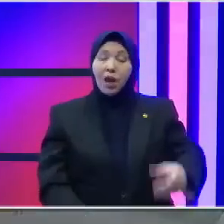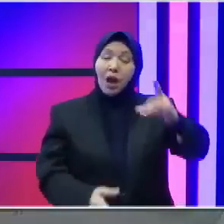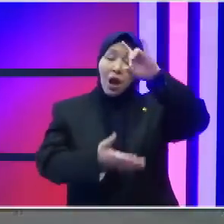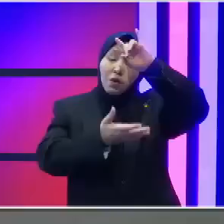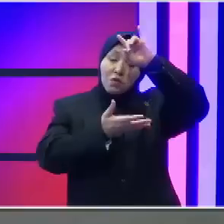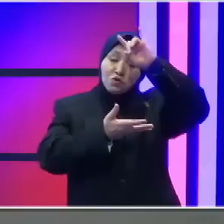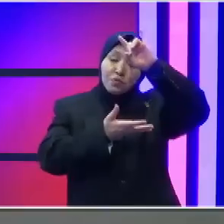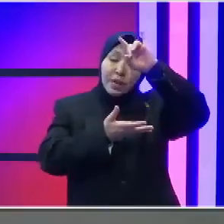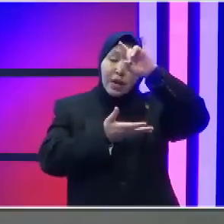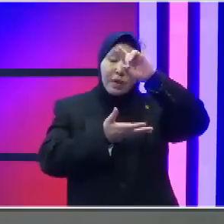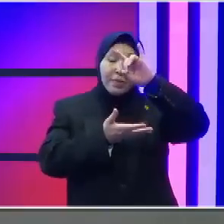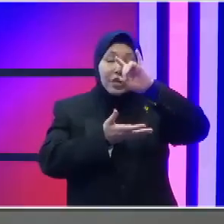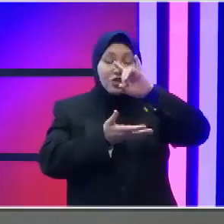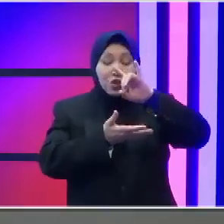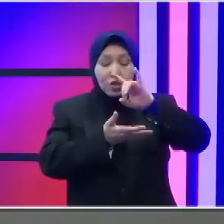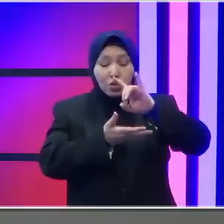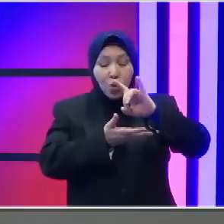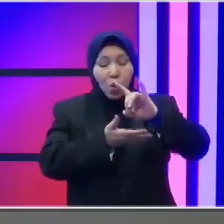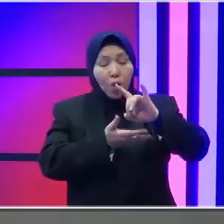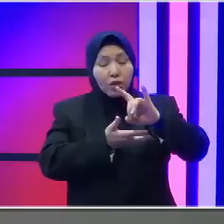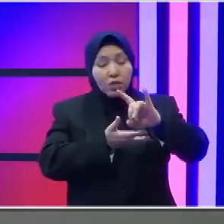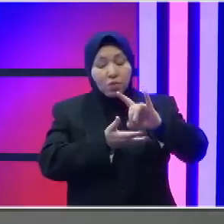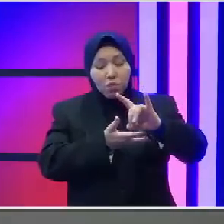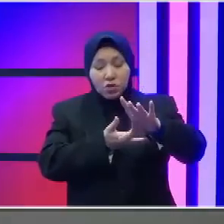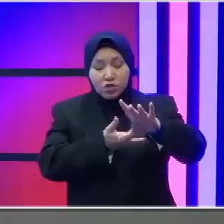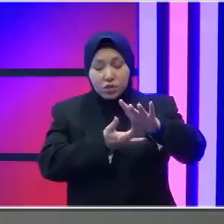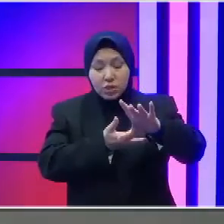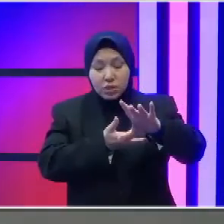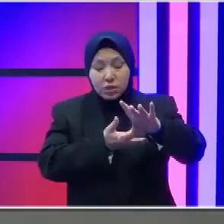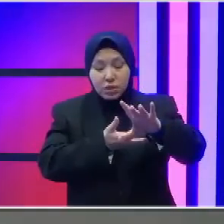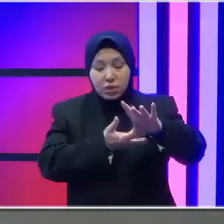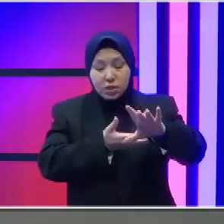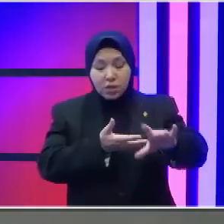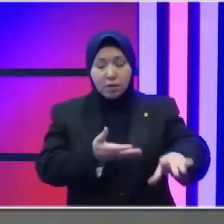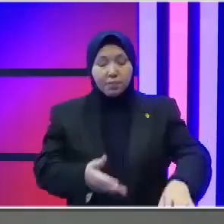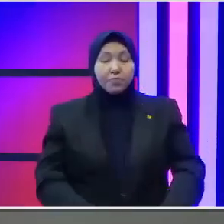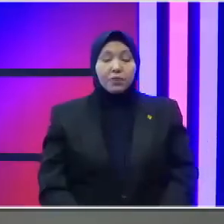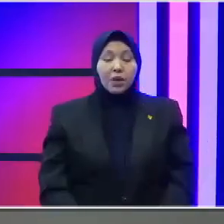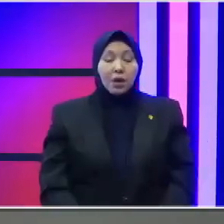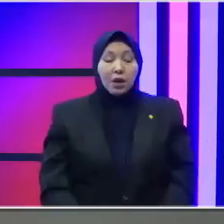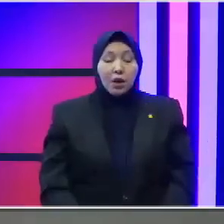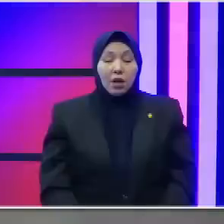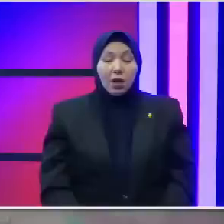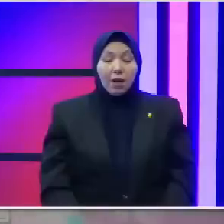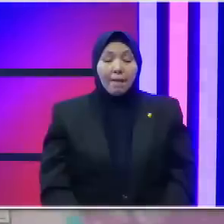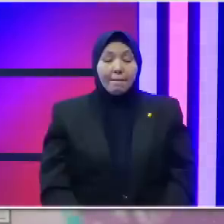A'udzu billahi minasy syaithanir rajim.